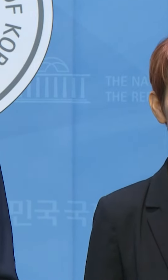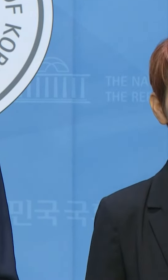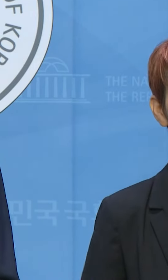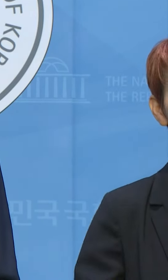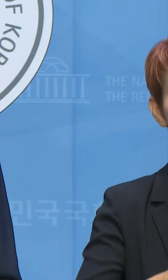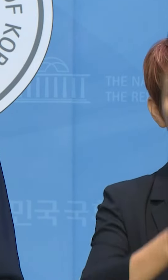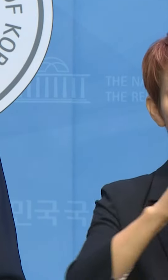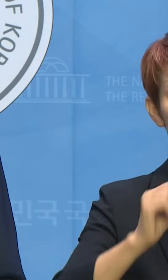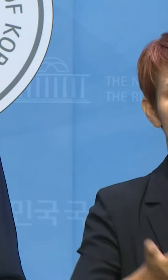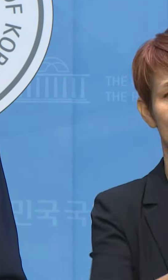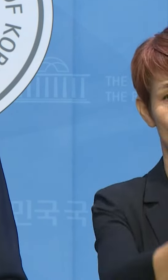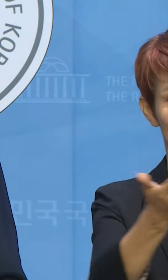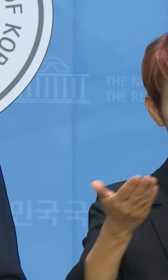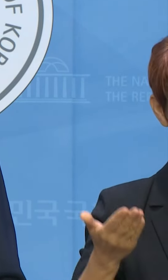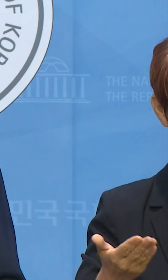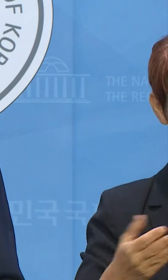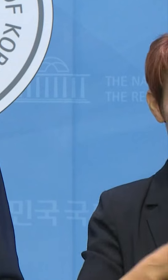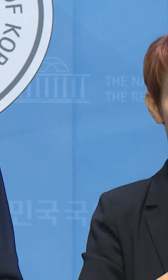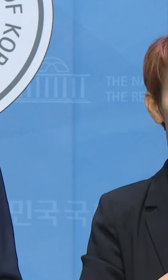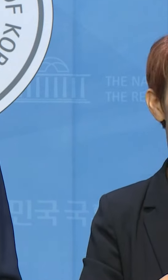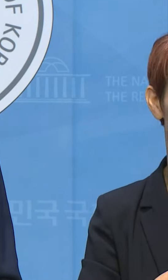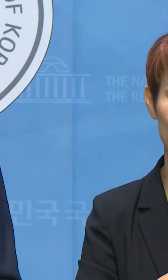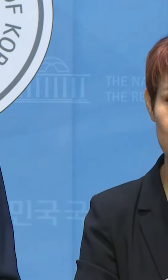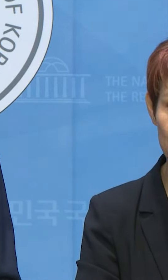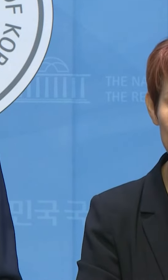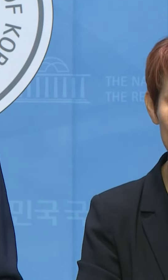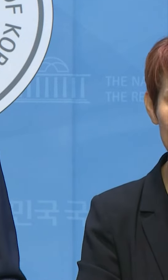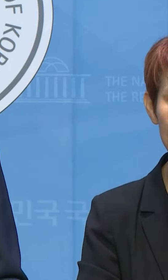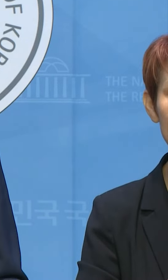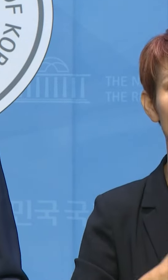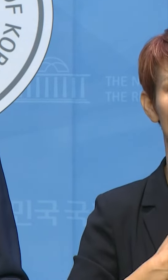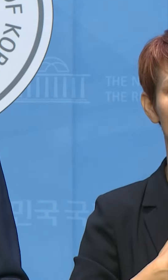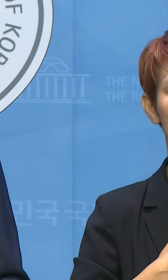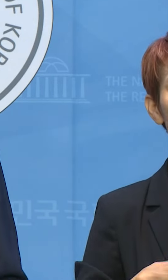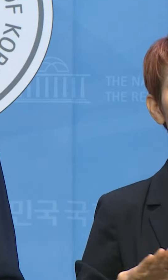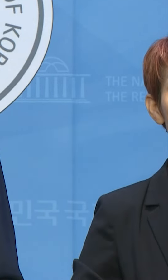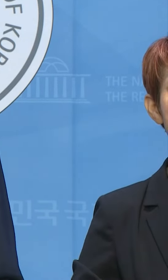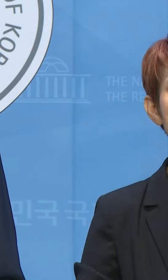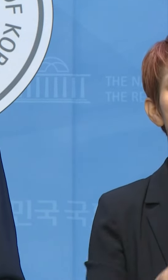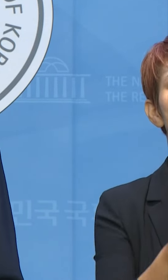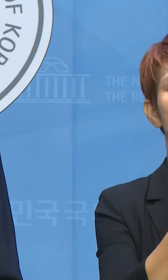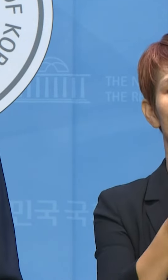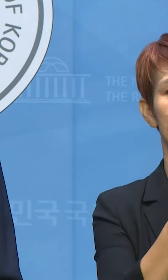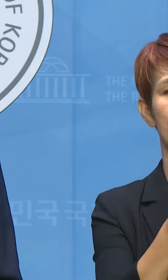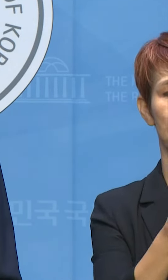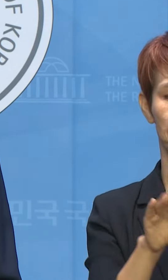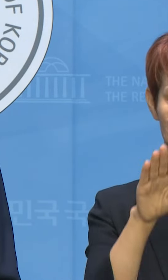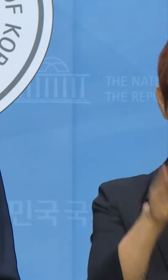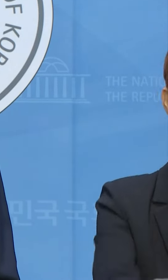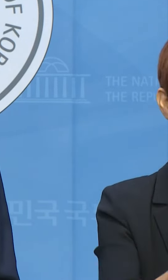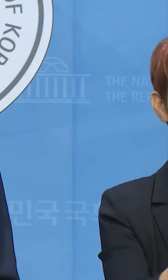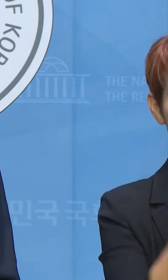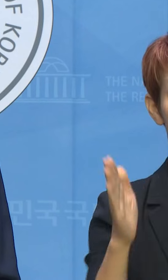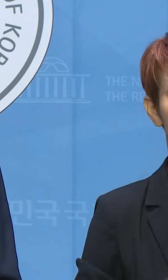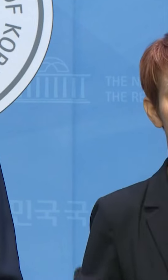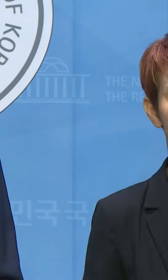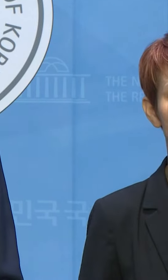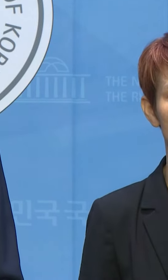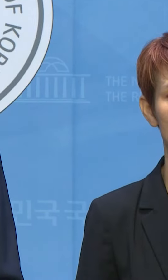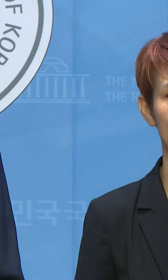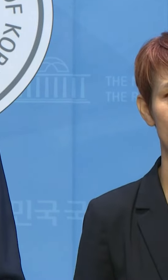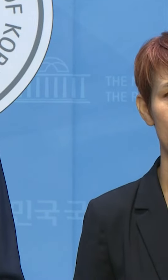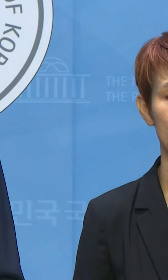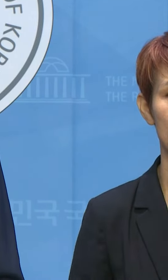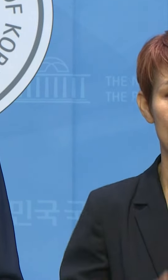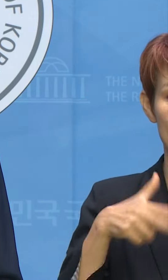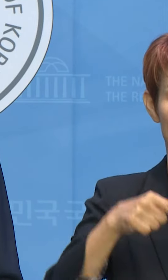존경하는 국민 여러분 그리고 당원동지 여러분 저는 오늘 세 번째 백척 간부에 섭니다